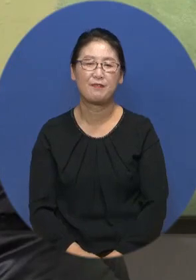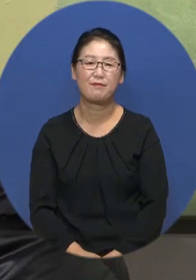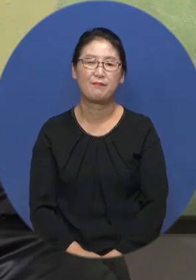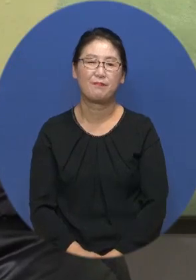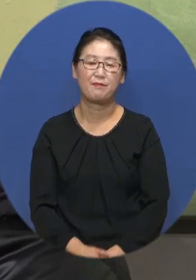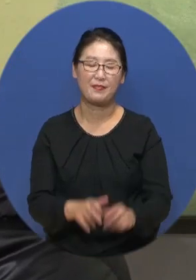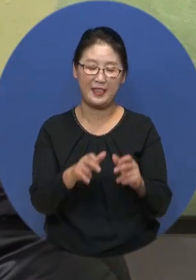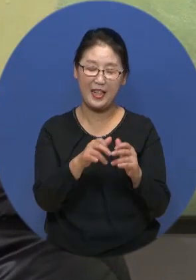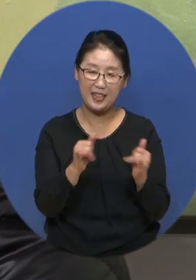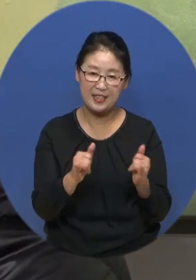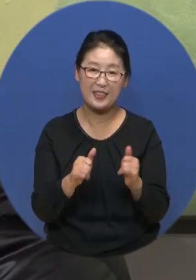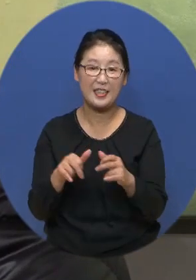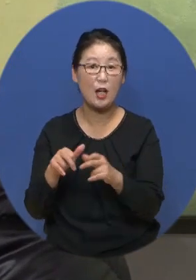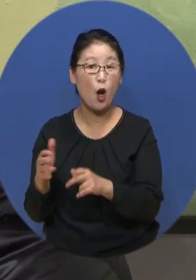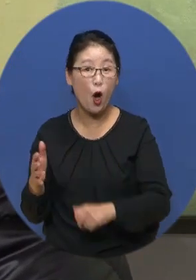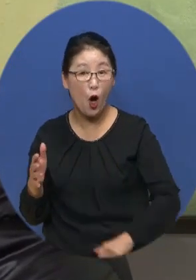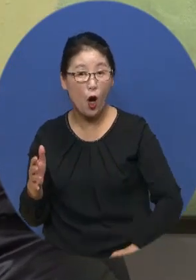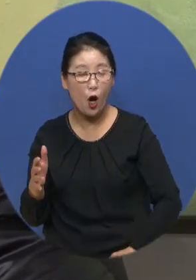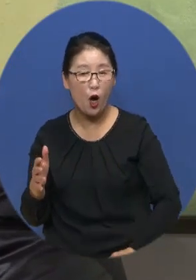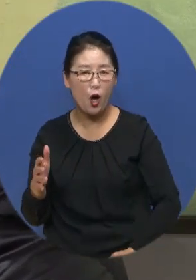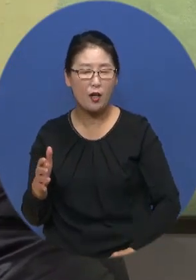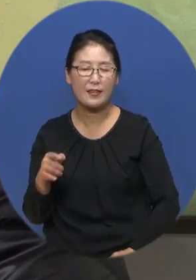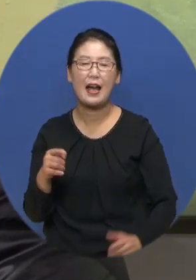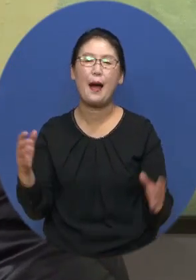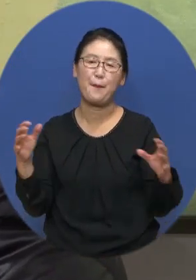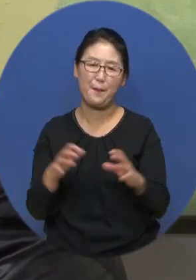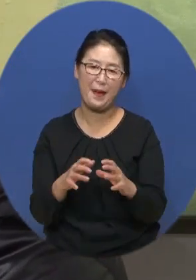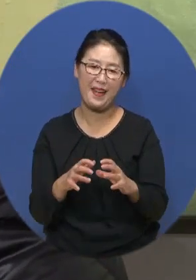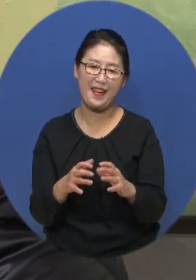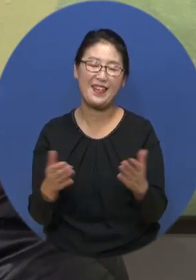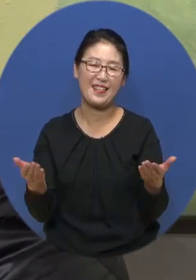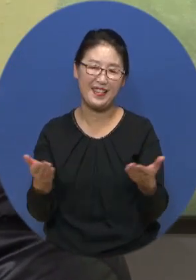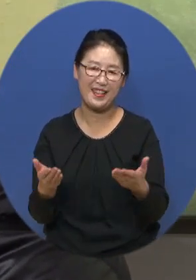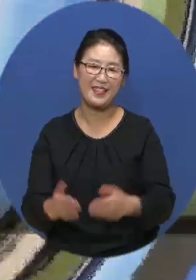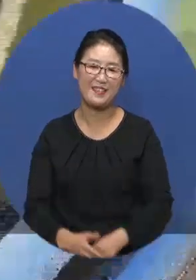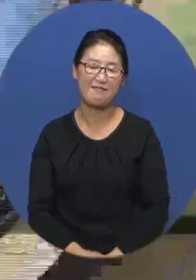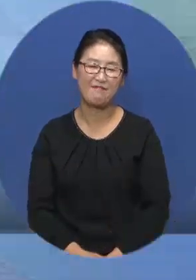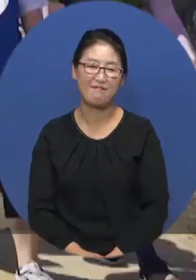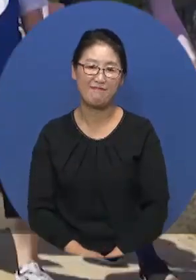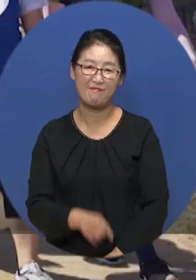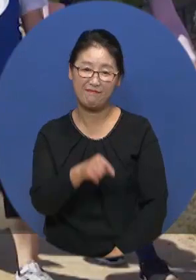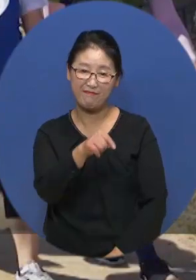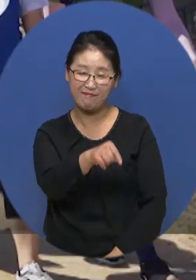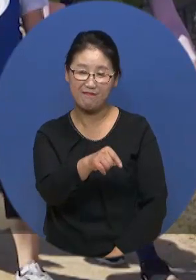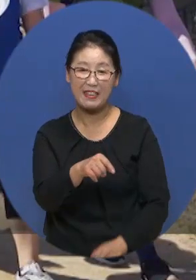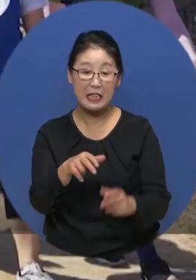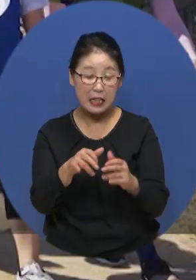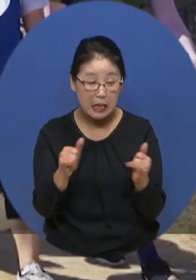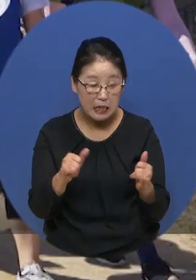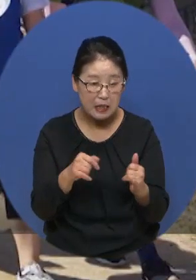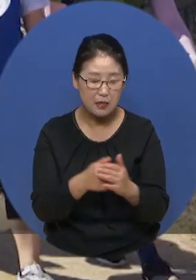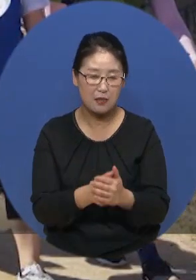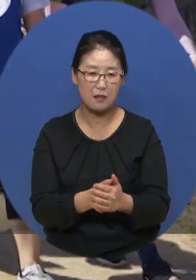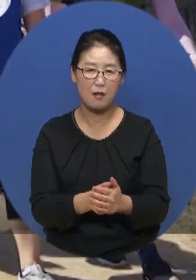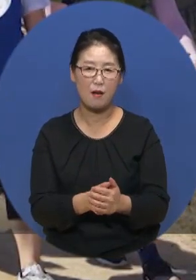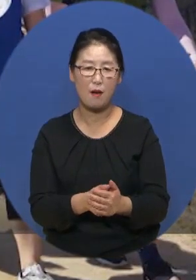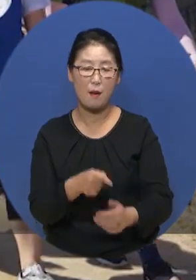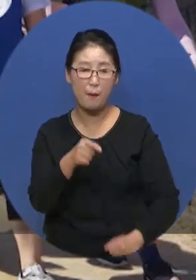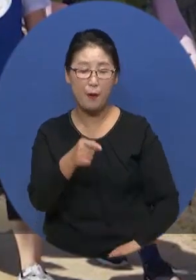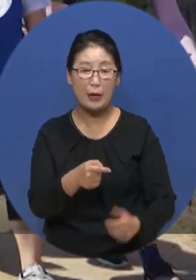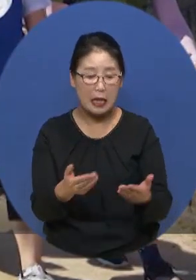장애인과 비장애인이 섞이지 않으면 작업장이 이루어지기 힘들죠. 우리 같은 경우는 특히 우리 애들이 작업자들이 잘 못하니까. 그리고